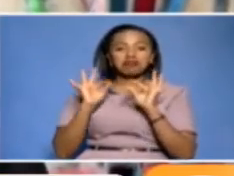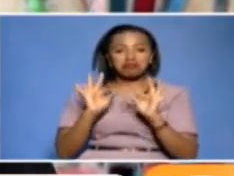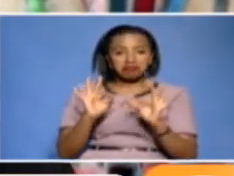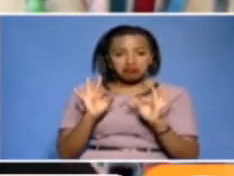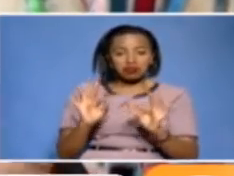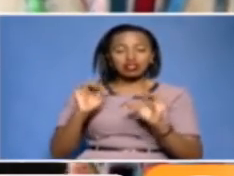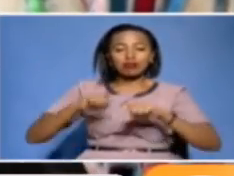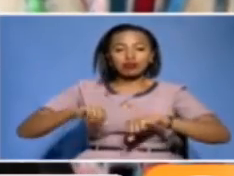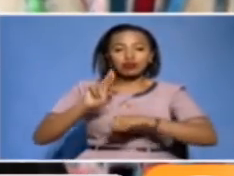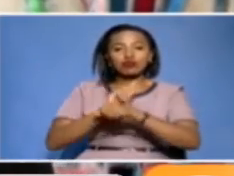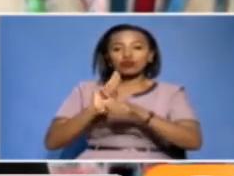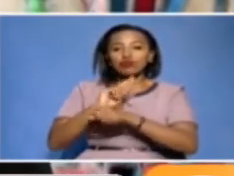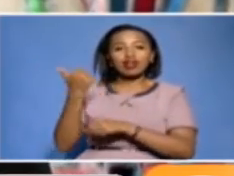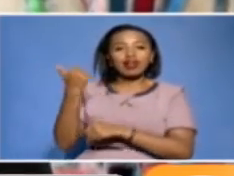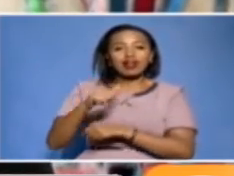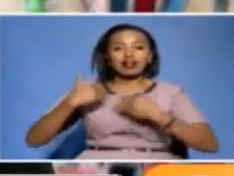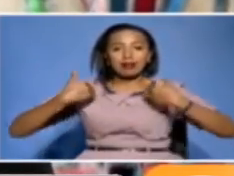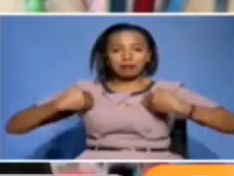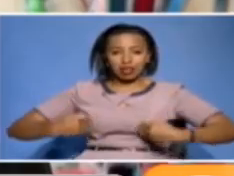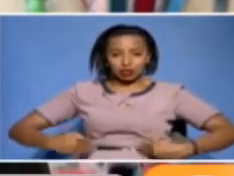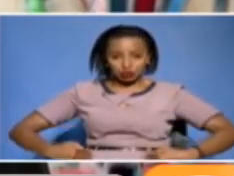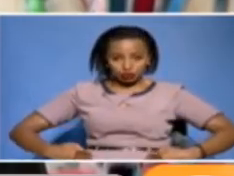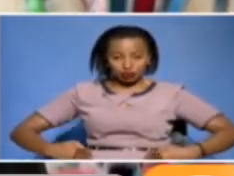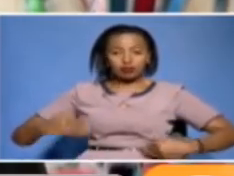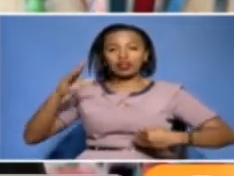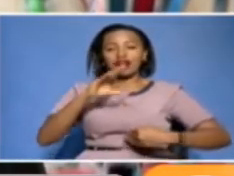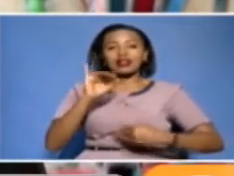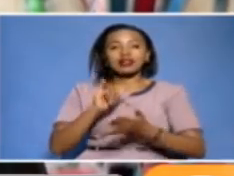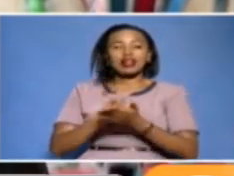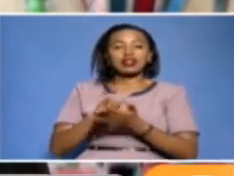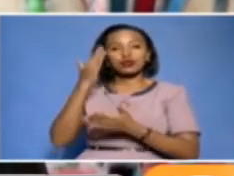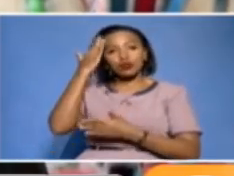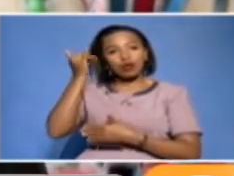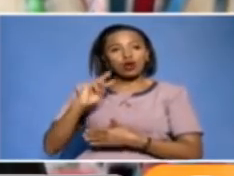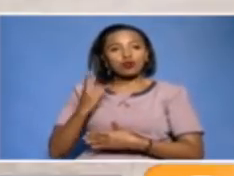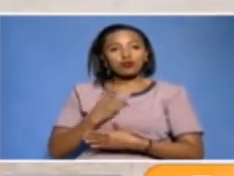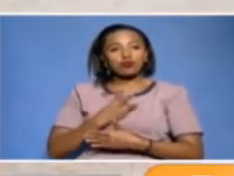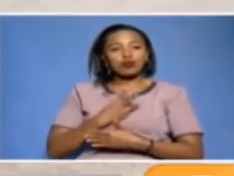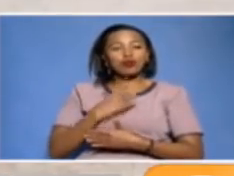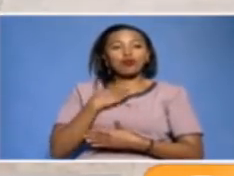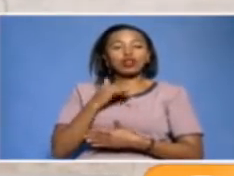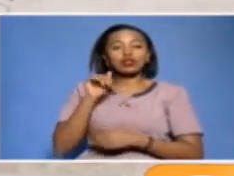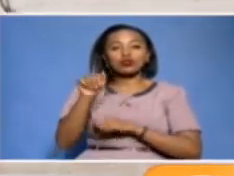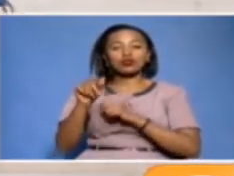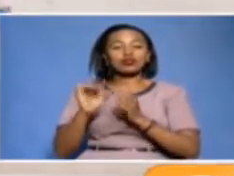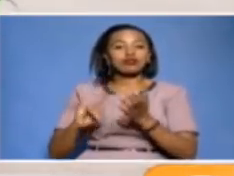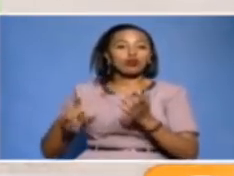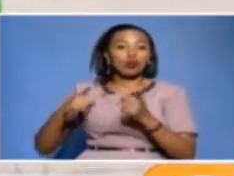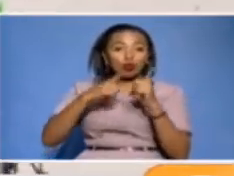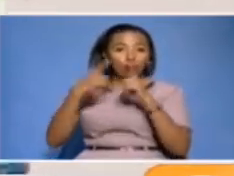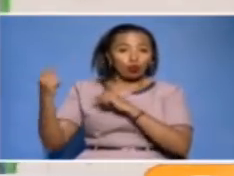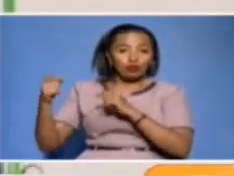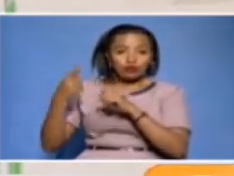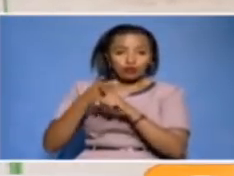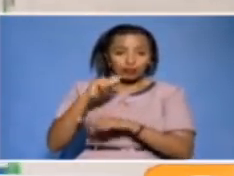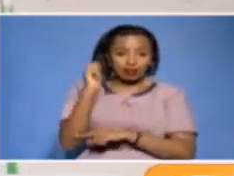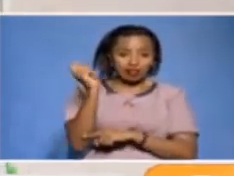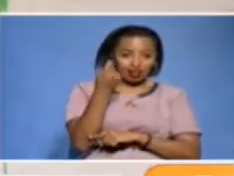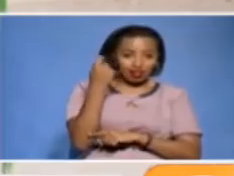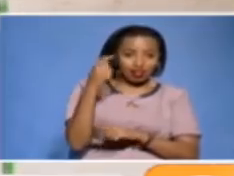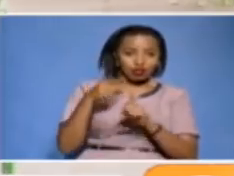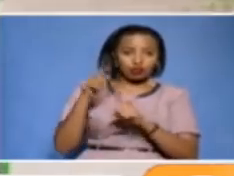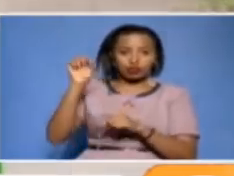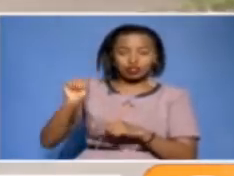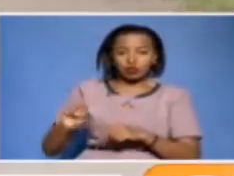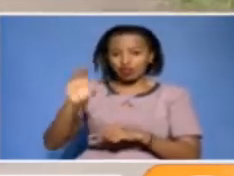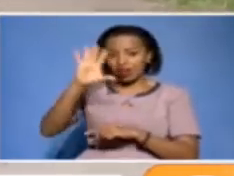can be used by anyone. And that's why we are going from here to Cape Town. Ni uvumbuzi huu ambao umepata sifa kutoka